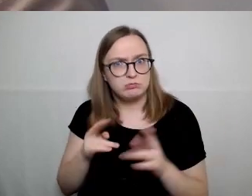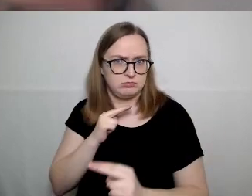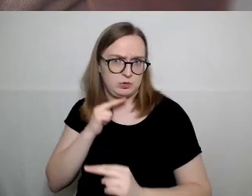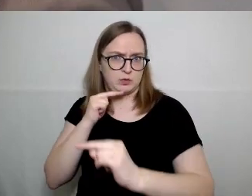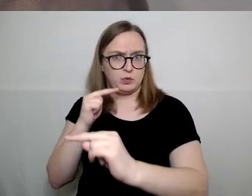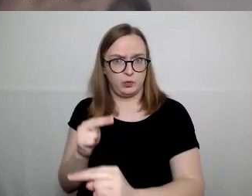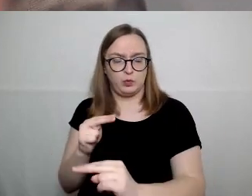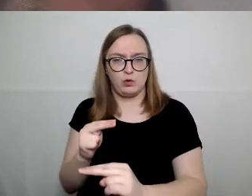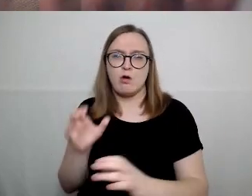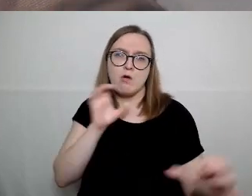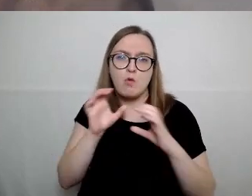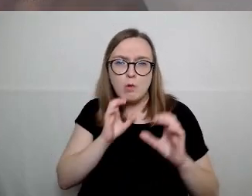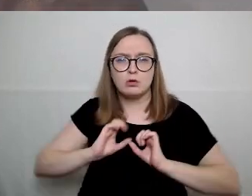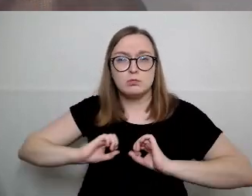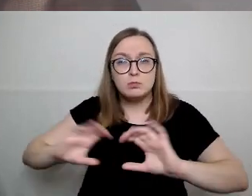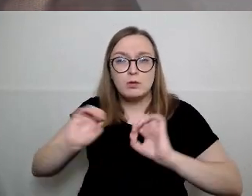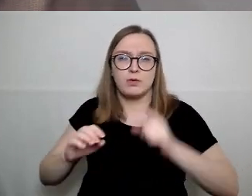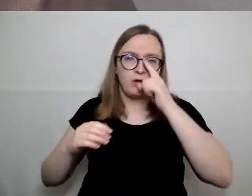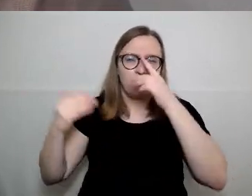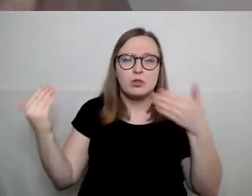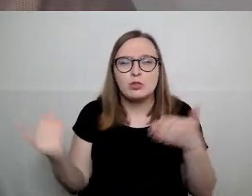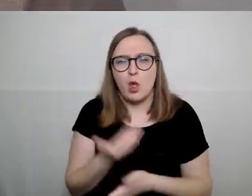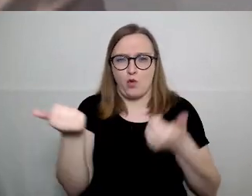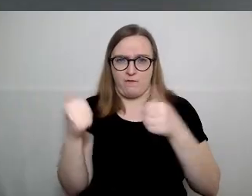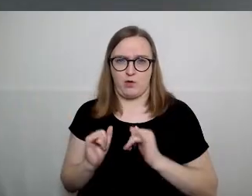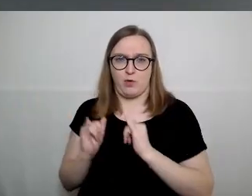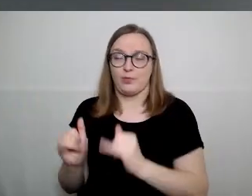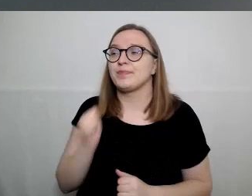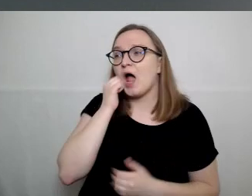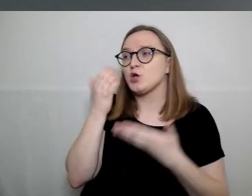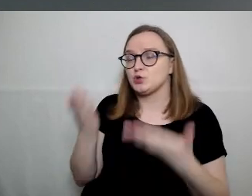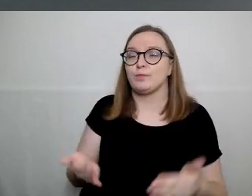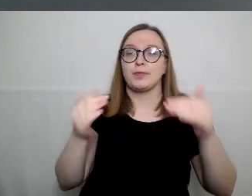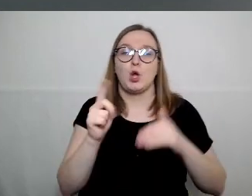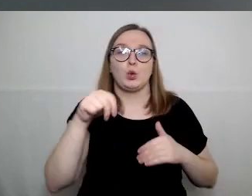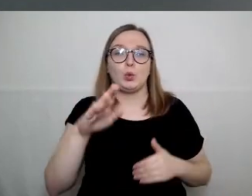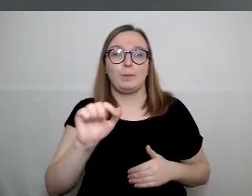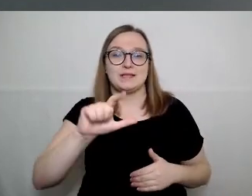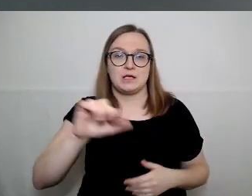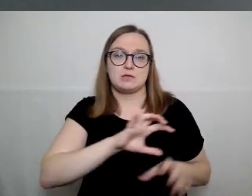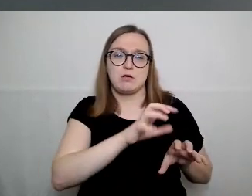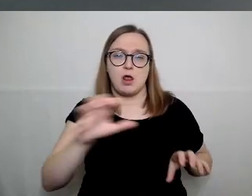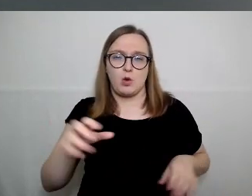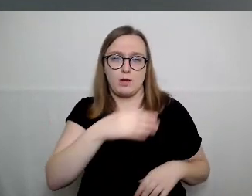jais komunikuotume kažkaip inovatyviau. Ačiū Jums, Gintaras Dubickas, Regionų partija. Trumpai.